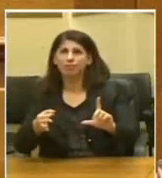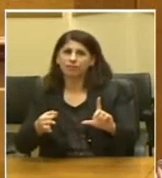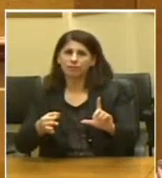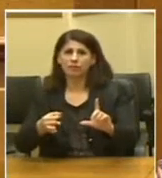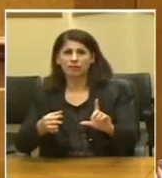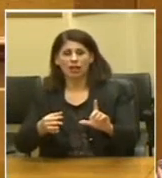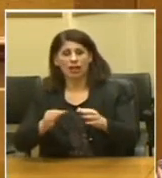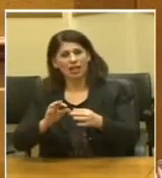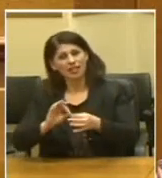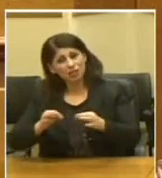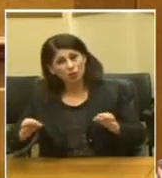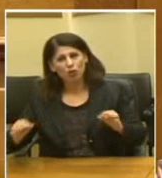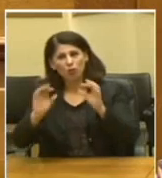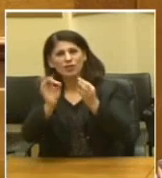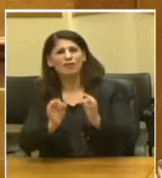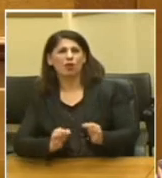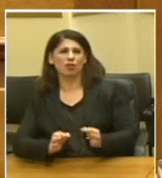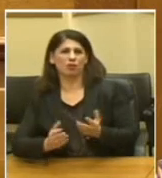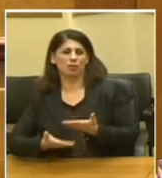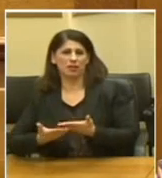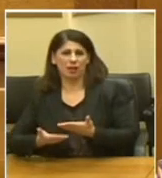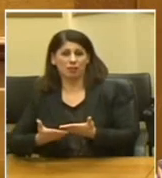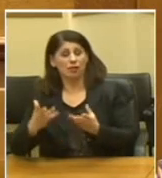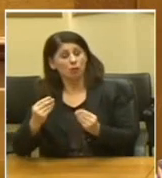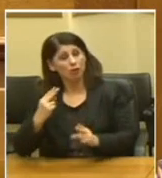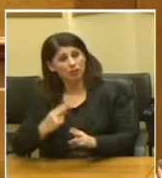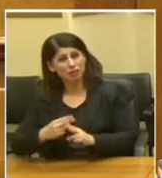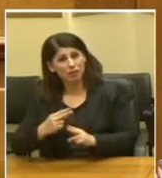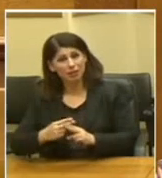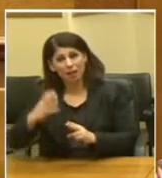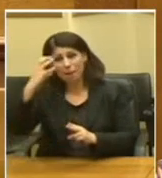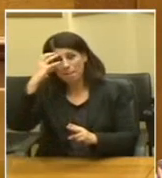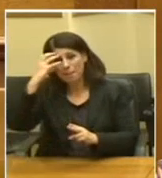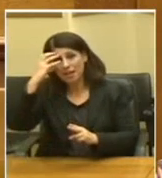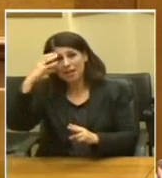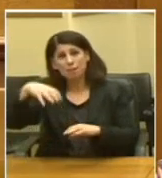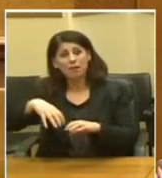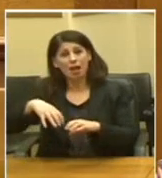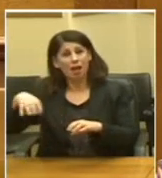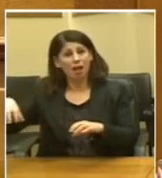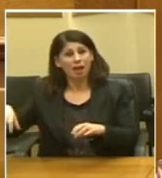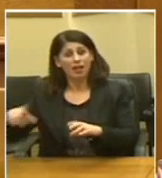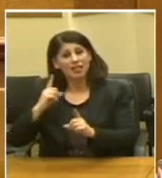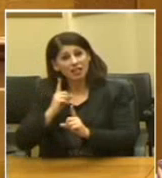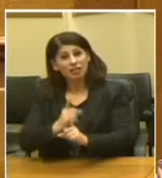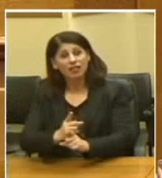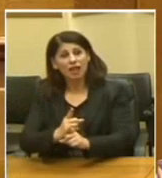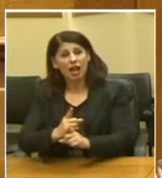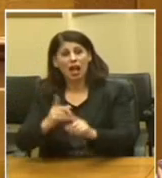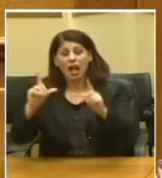ιστορικού συμβολισμού επισκέψεις σε πολύ σημαντικά μνημεία του ελληνισμού, ειδικότερα δε στη Θεολογική Σχολή της